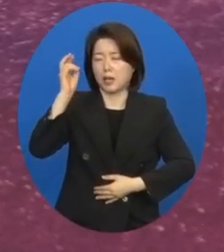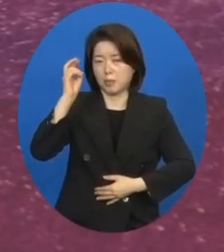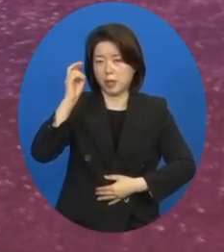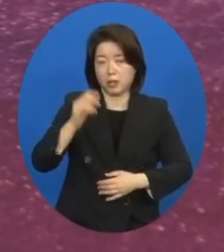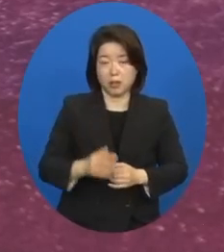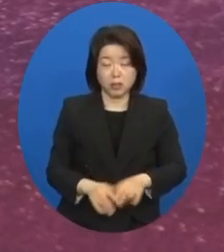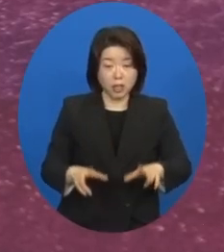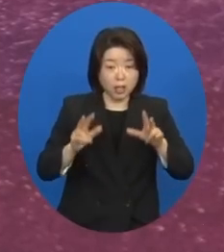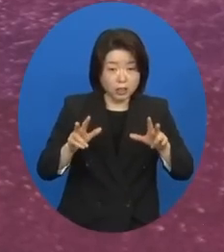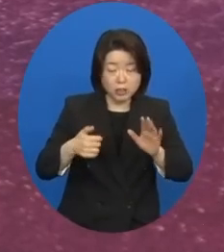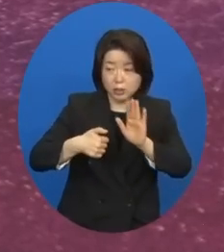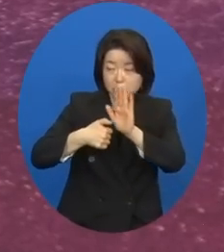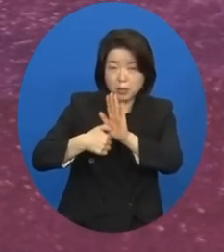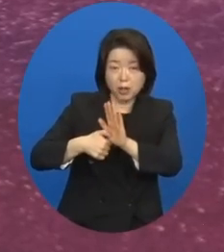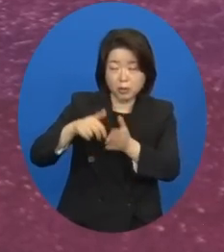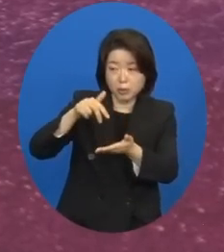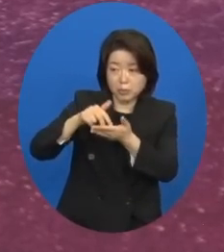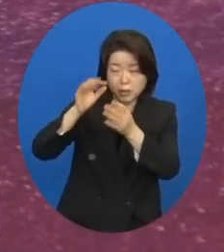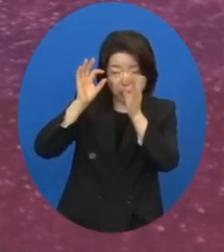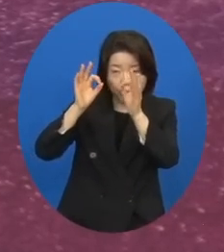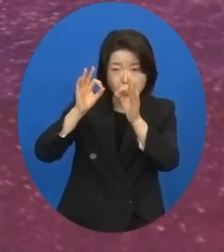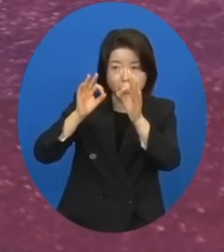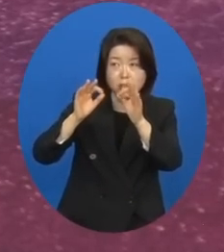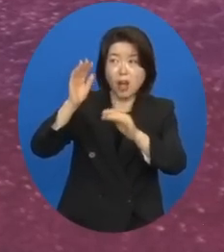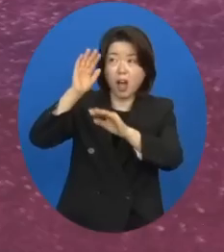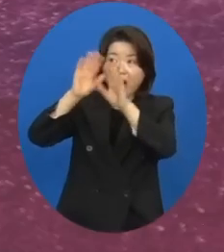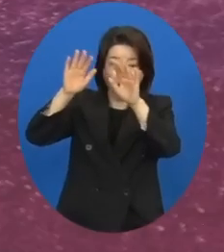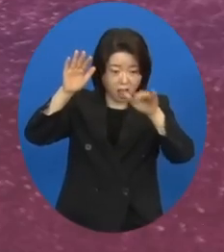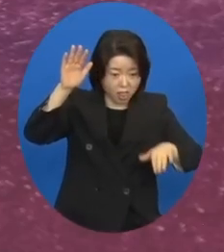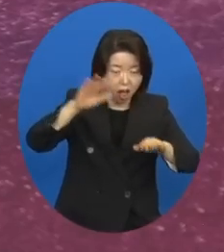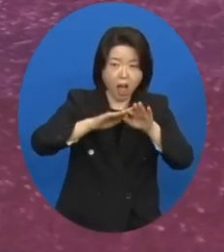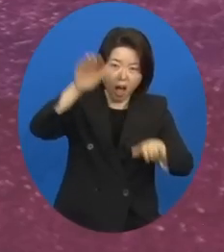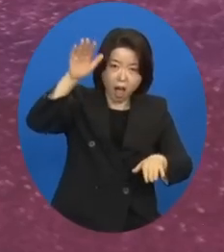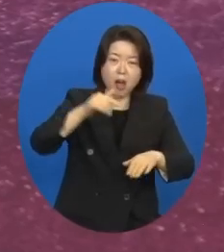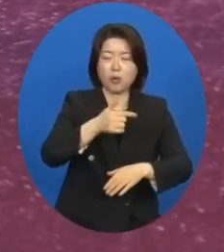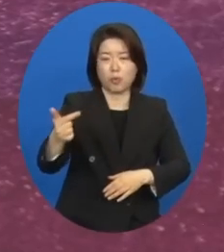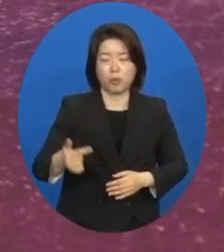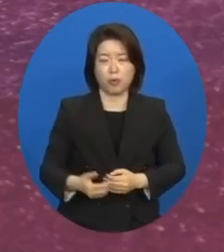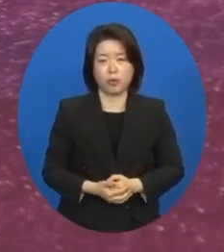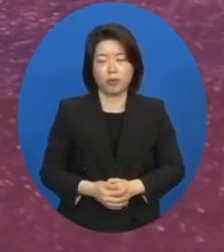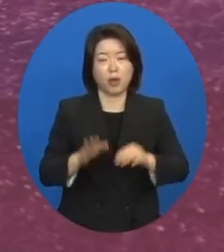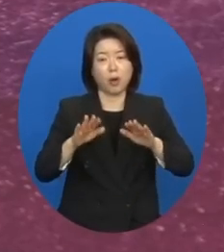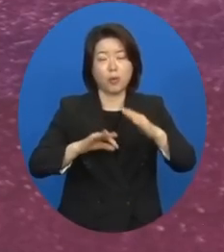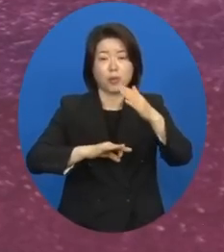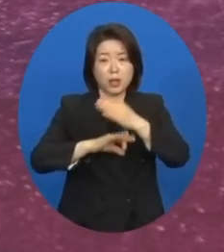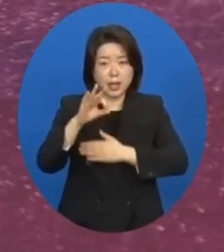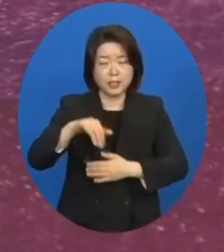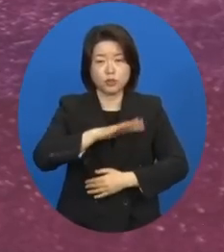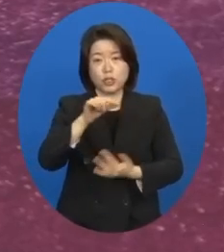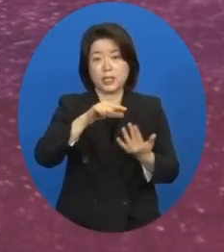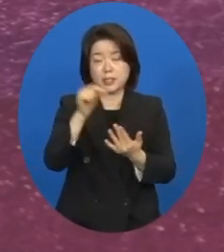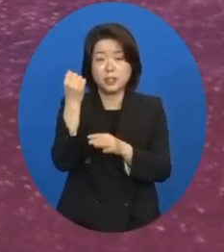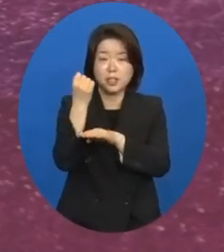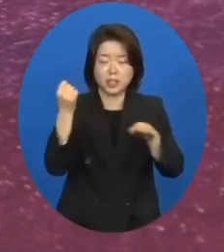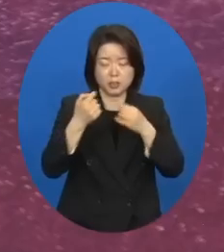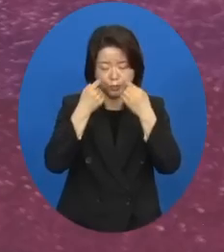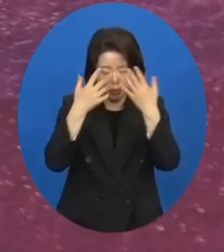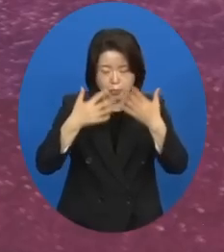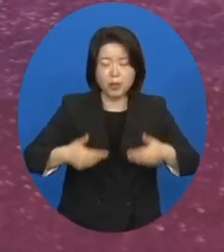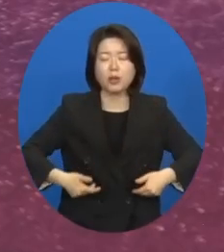형편을 생각하면 하늘과 땅 차이입니다. 사랑하는 여러분, 이 아침에 우리의 선택의 기준을 분명히 해야